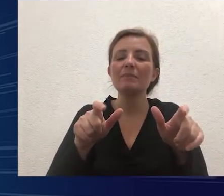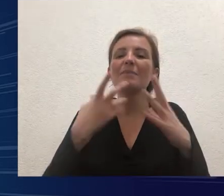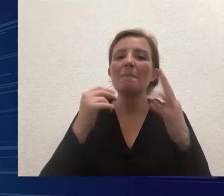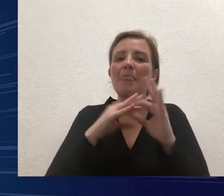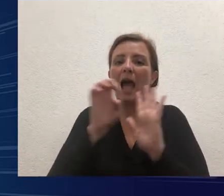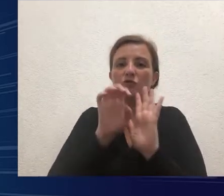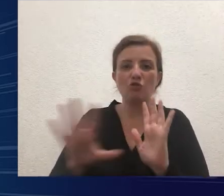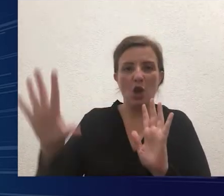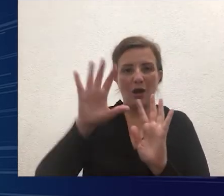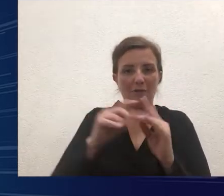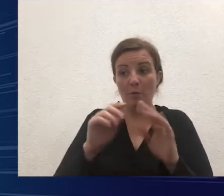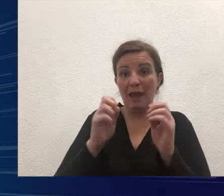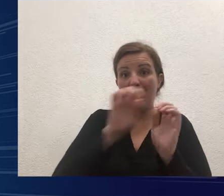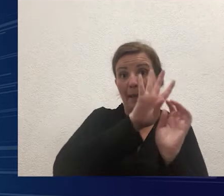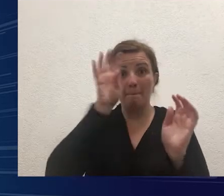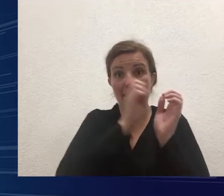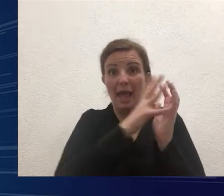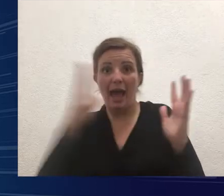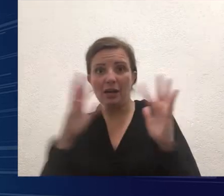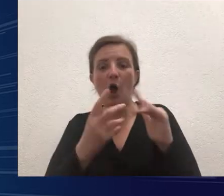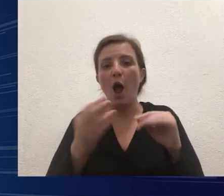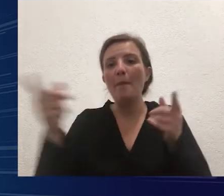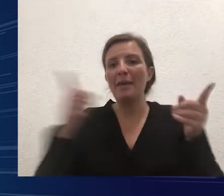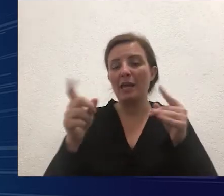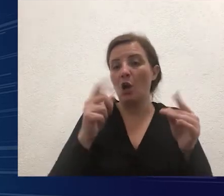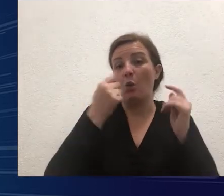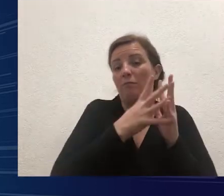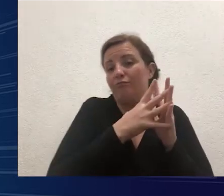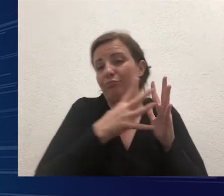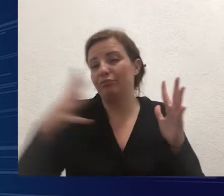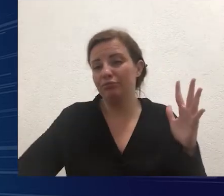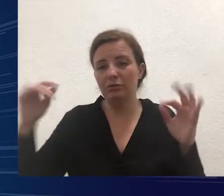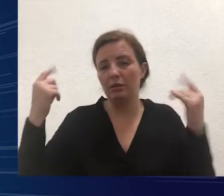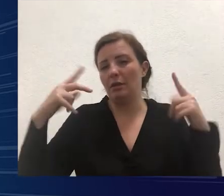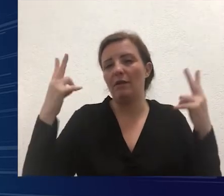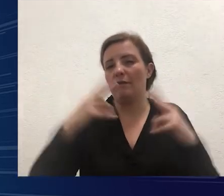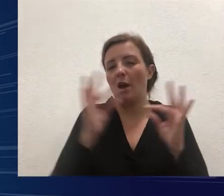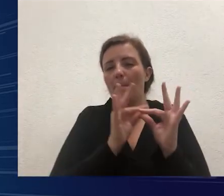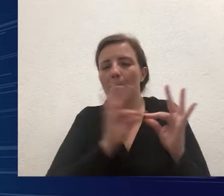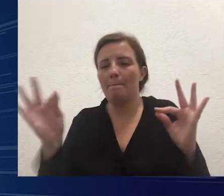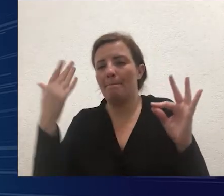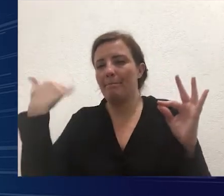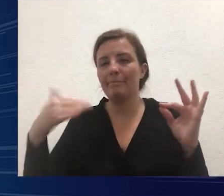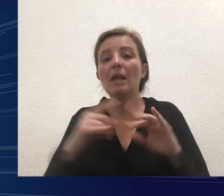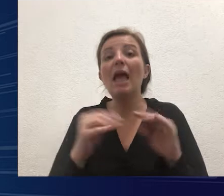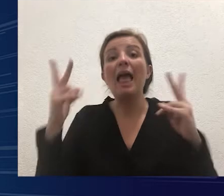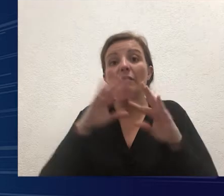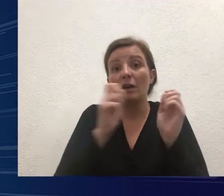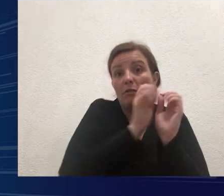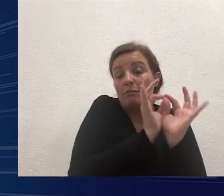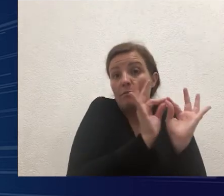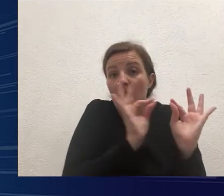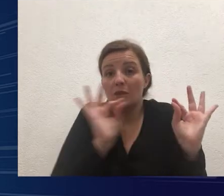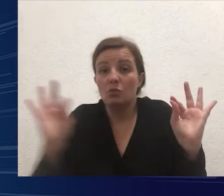la dimensione geografica dell'impero soprattutto nei secoli di maggiore sviluppo enorme e